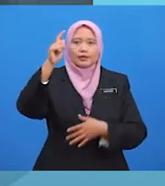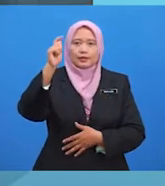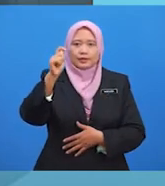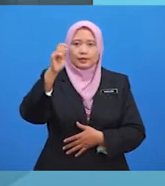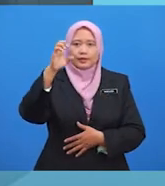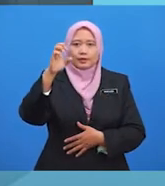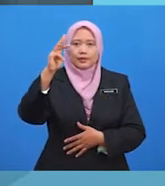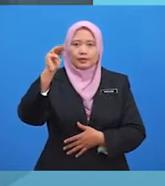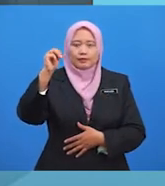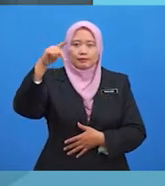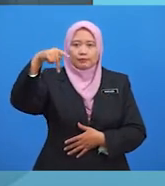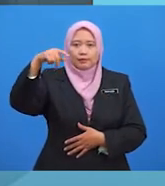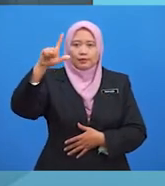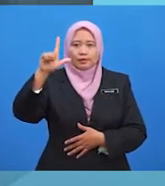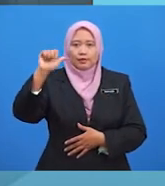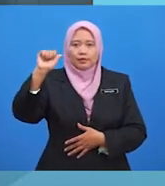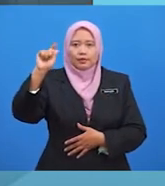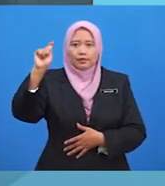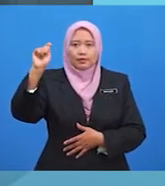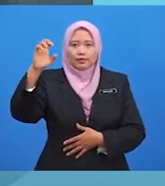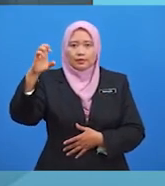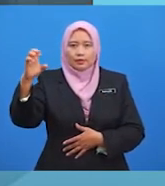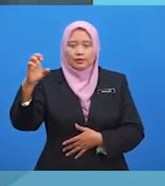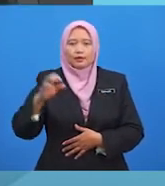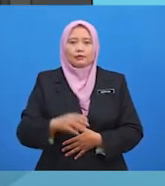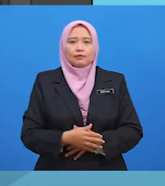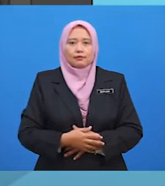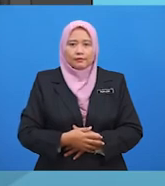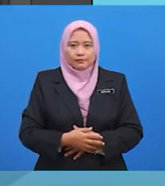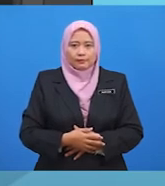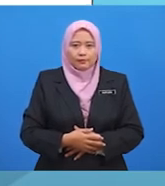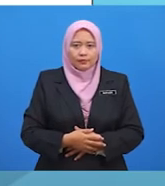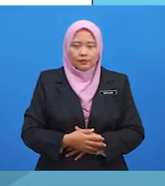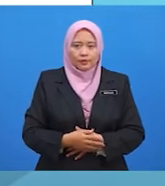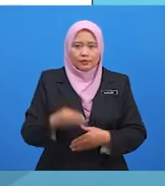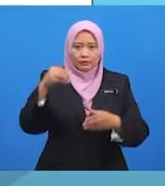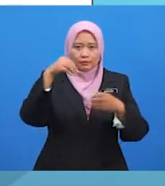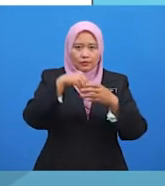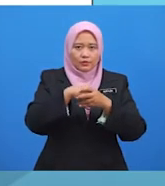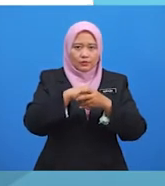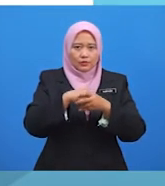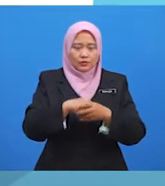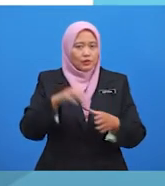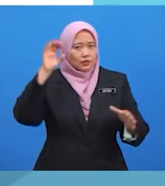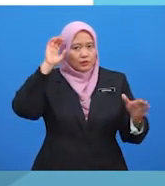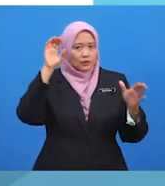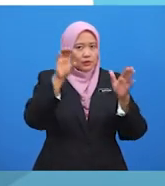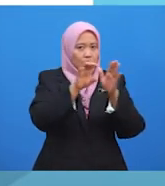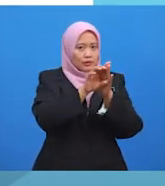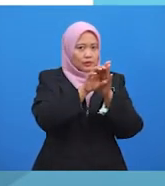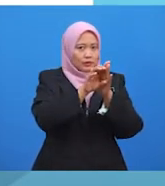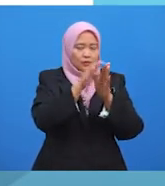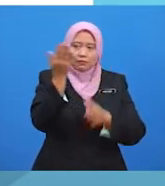Baiklah, murid-murid. Sekarang, cikgu mulakan dengan memasukkan gambar background terlebih